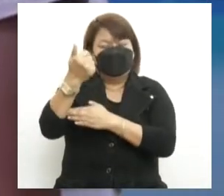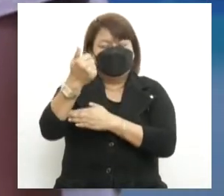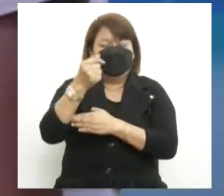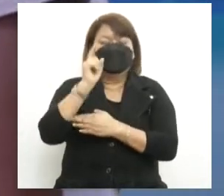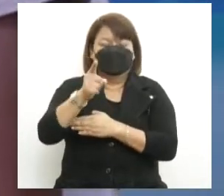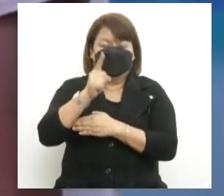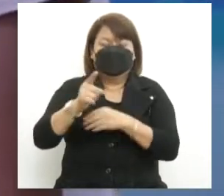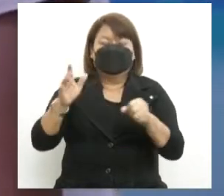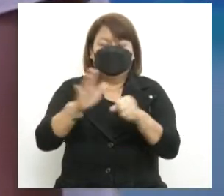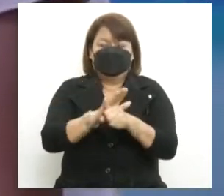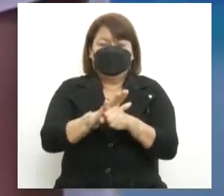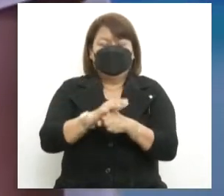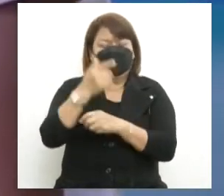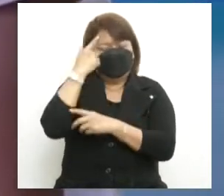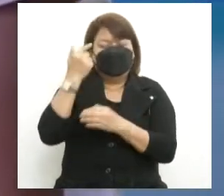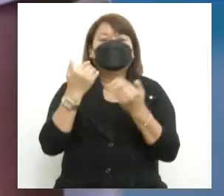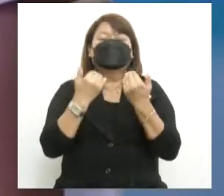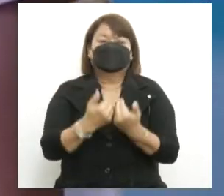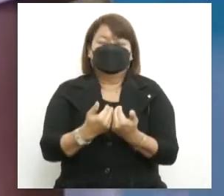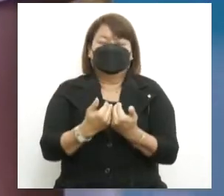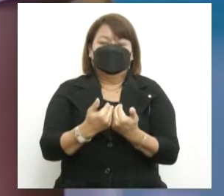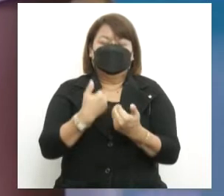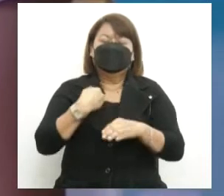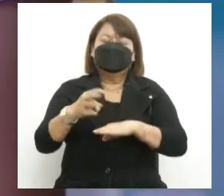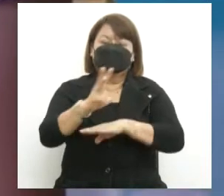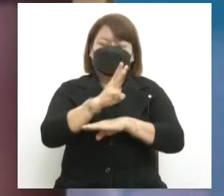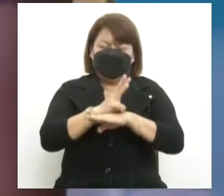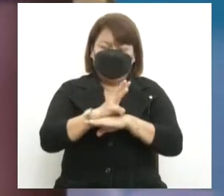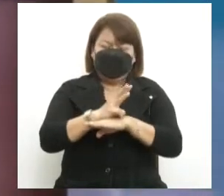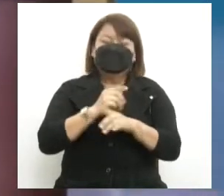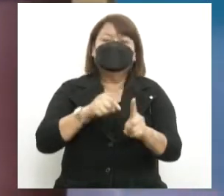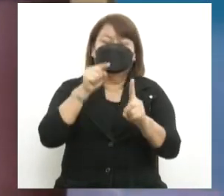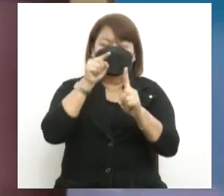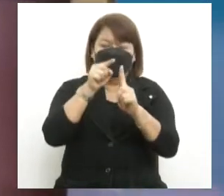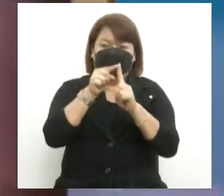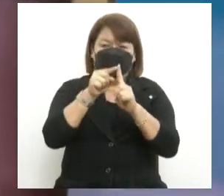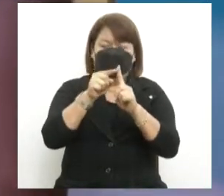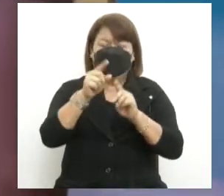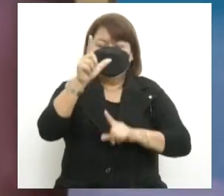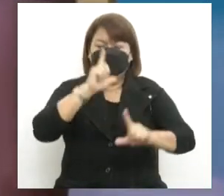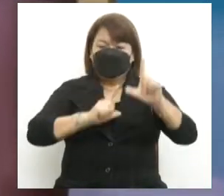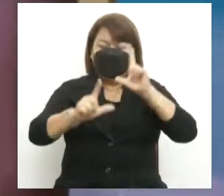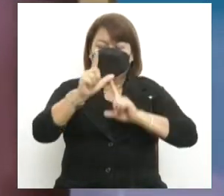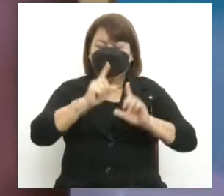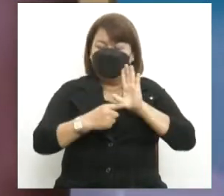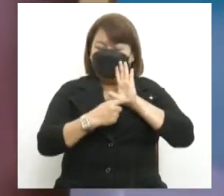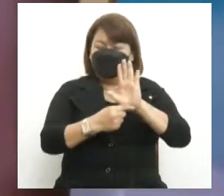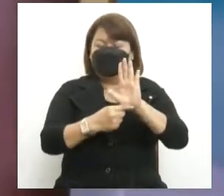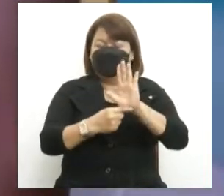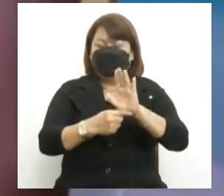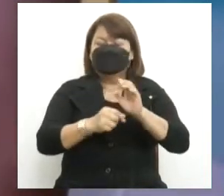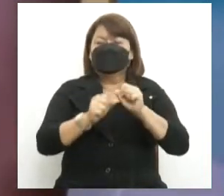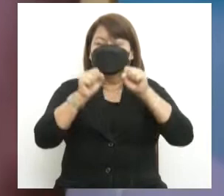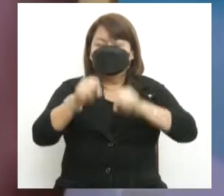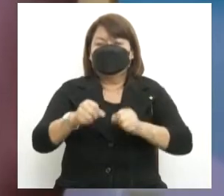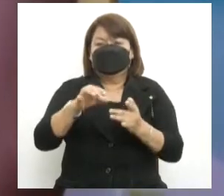ที่เพราะว่าในปัจจุบันมีเวทีหรือสถานที่ที่ให้แสดงออกถึงความสามารถพิเศษต่าง